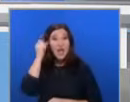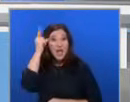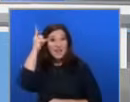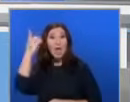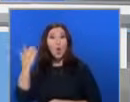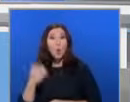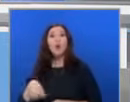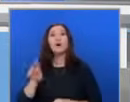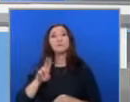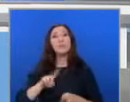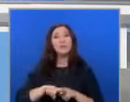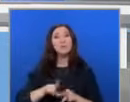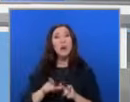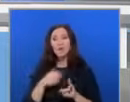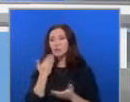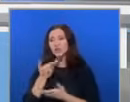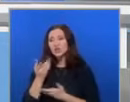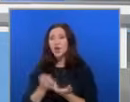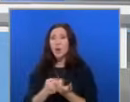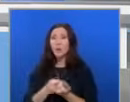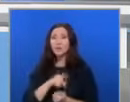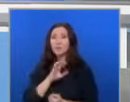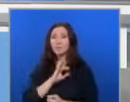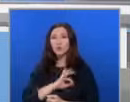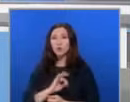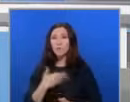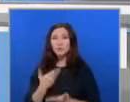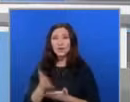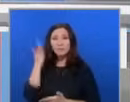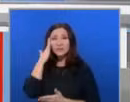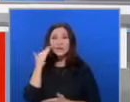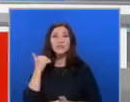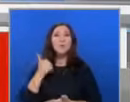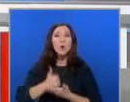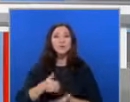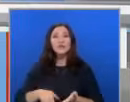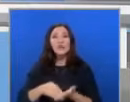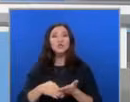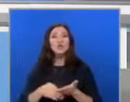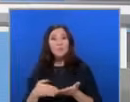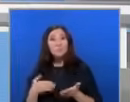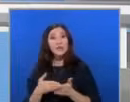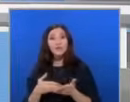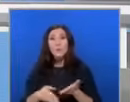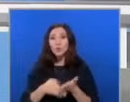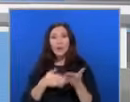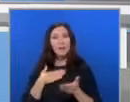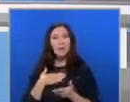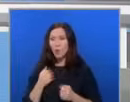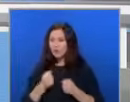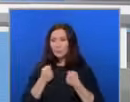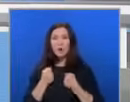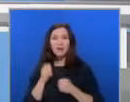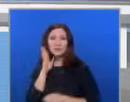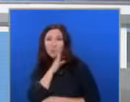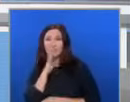че няколко пъти е получавал предложения за министерски постове срещу подкрепа. Стигало се до заплахи с компромати и такива